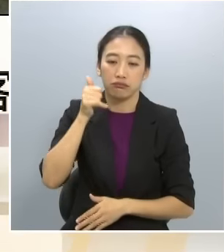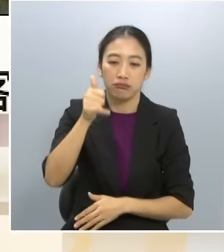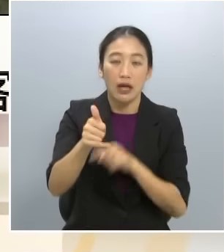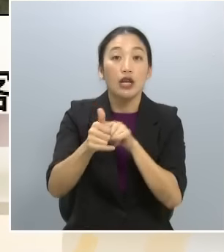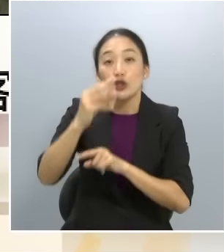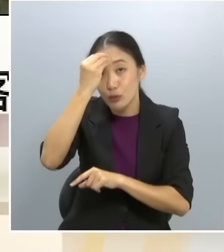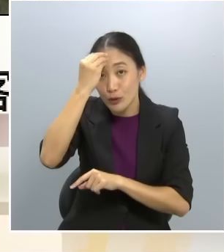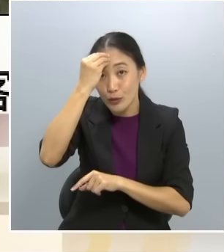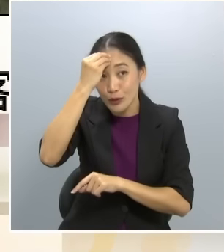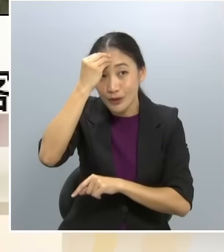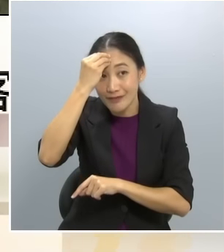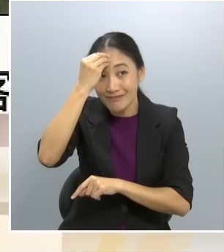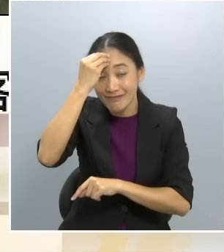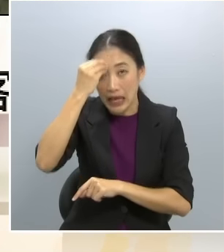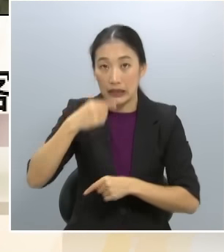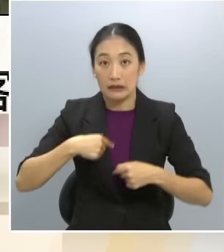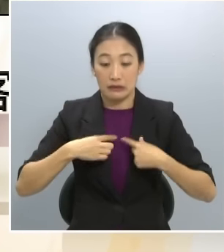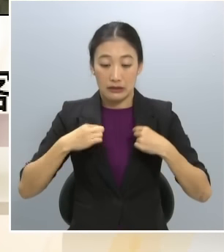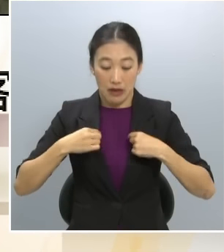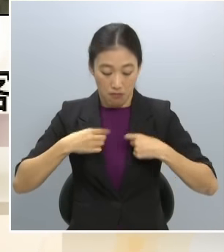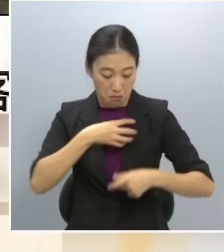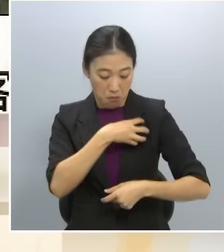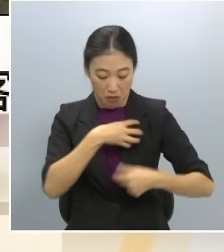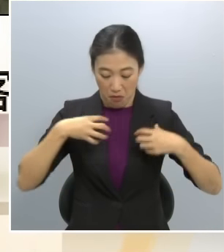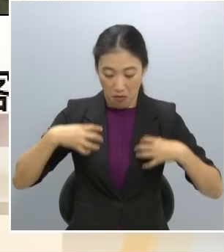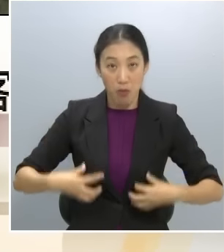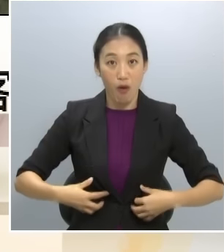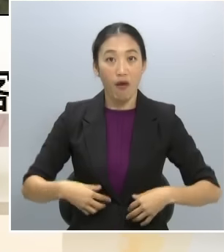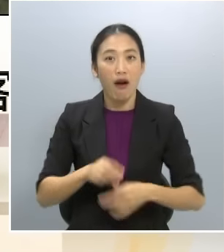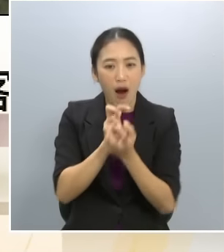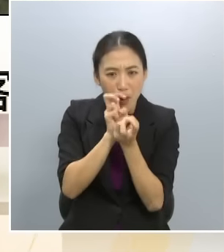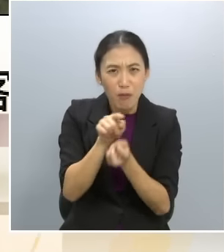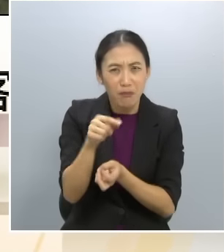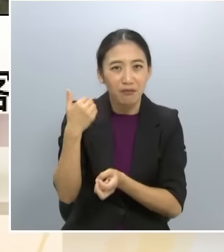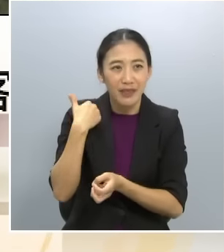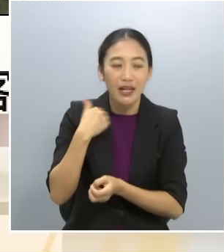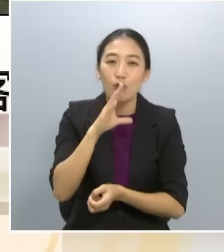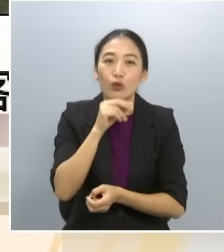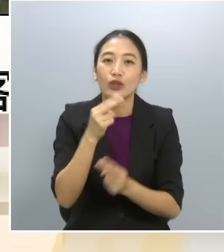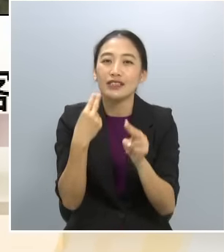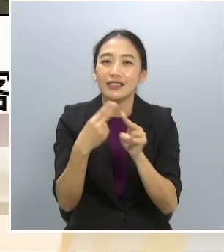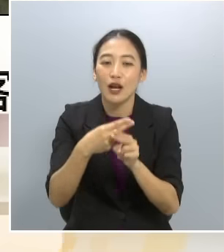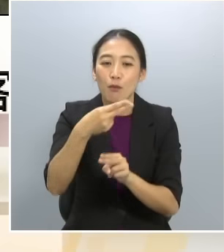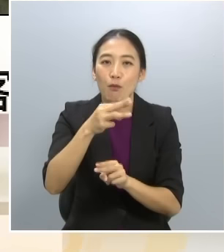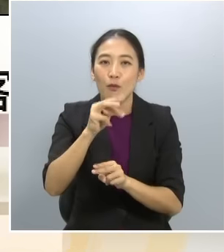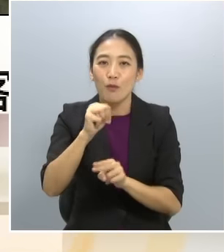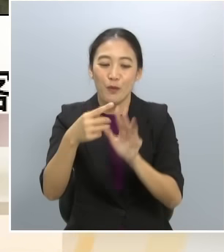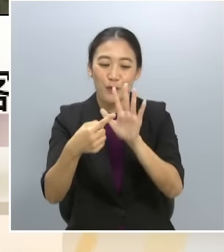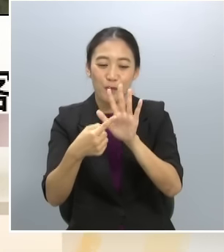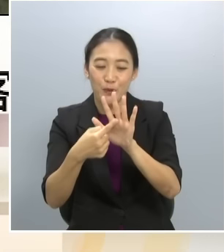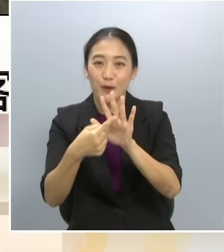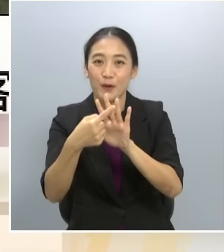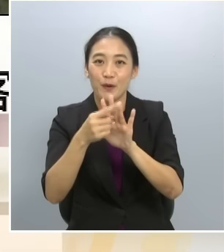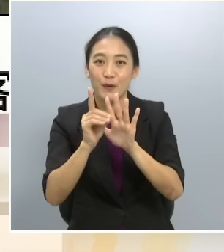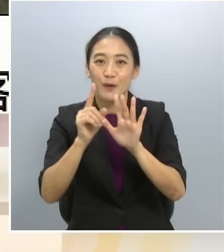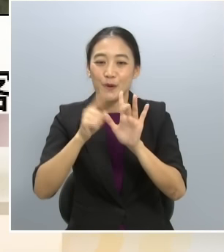คะใส่เสื้อลายหมูเด้งด้วย เอาทำไมมีก่อนผม แล้วเรียกน้องว่าหมูเด้งจัง ดูแล้วดูจิ